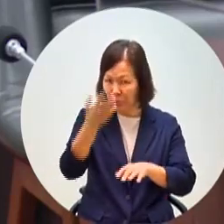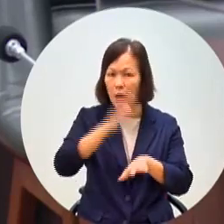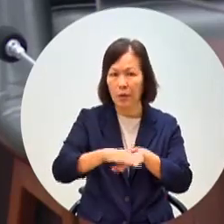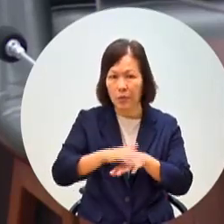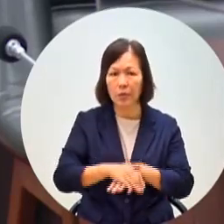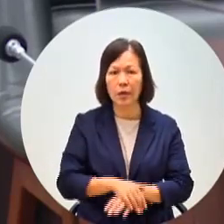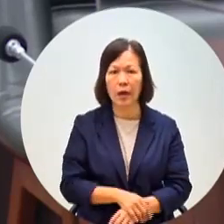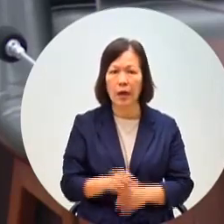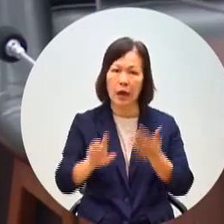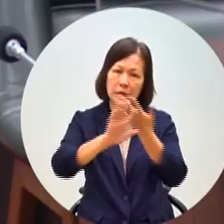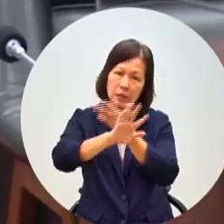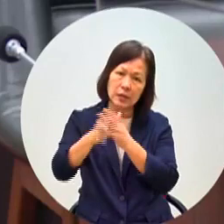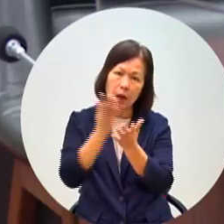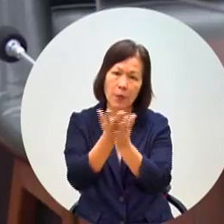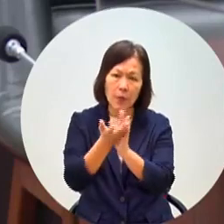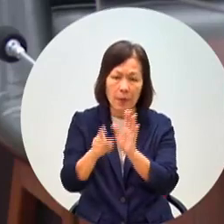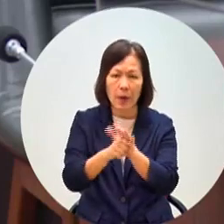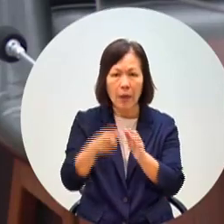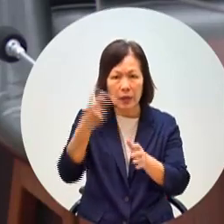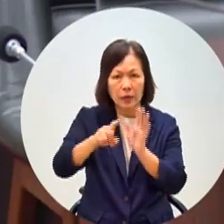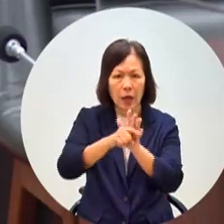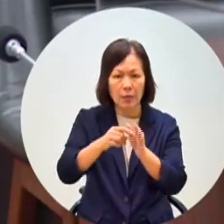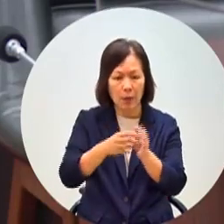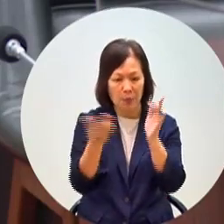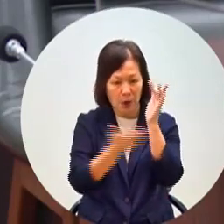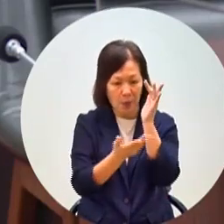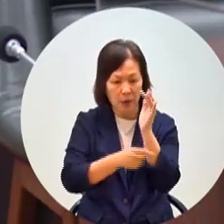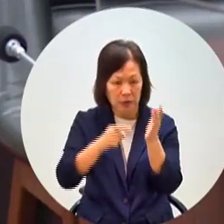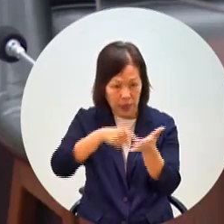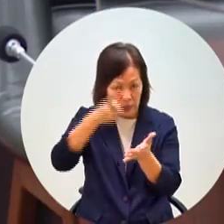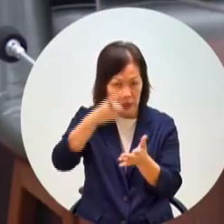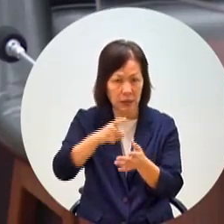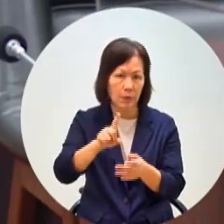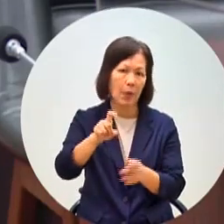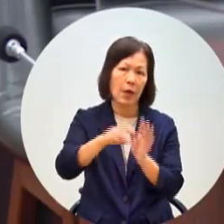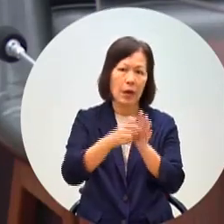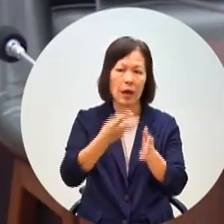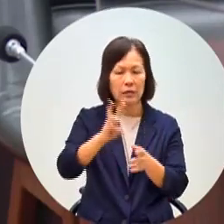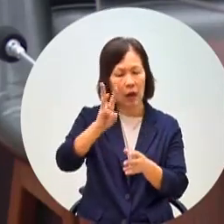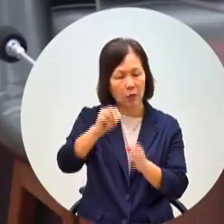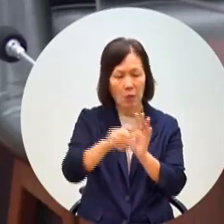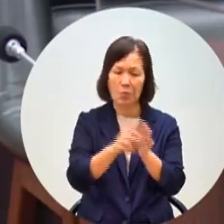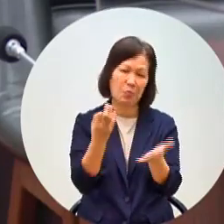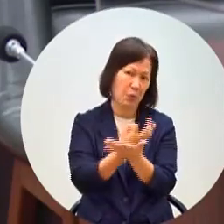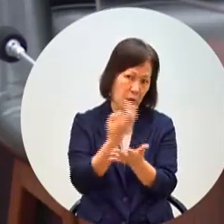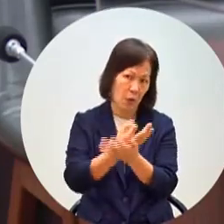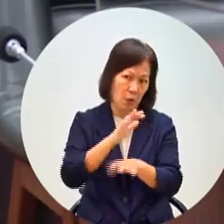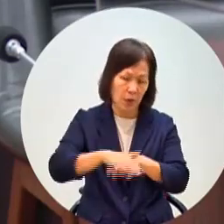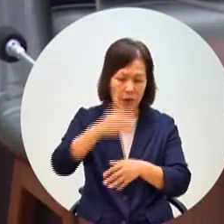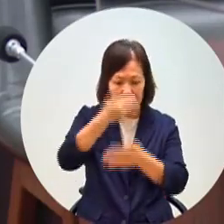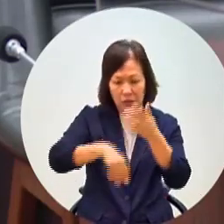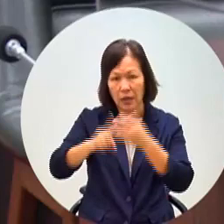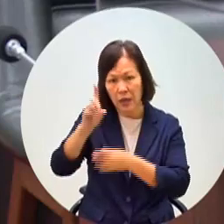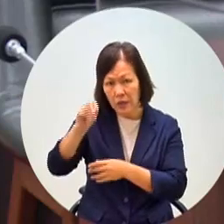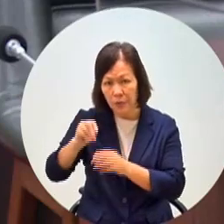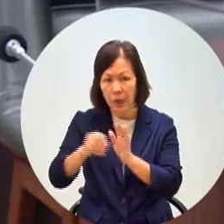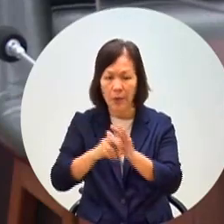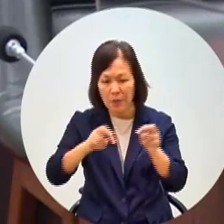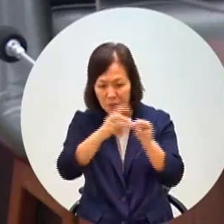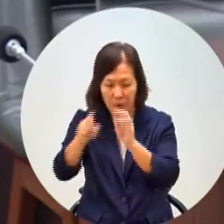那其他的你不能再多除一次哦，因为再一次就要3万，不够哦，所以只剩下1万块维